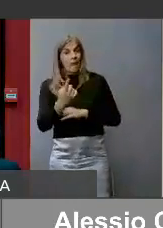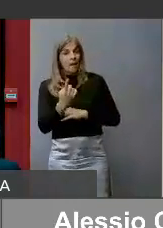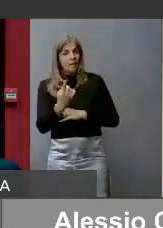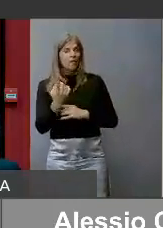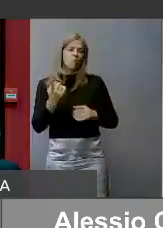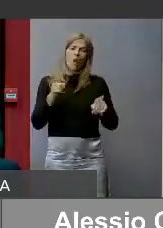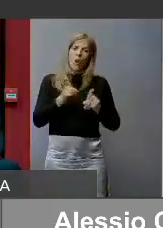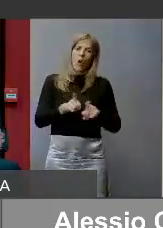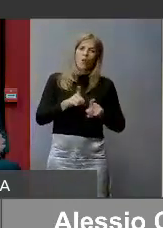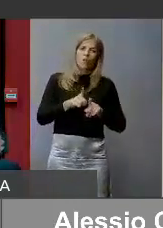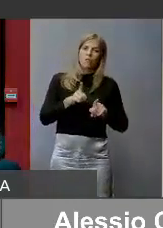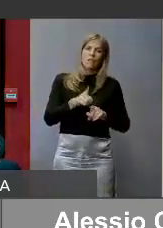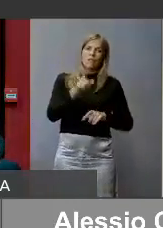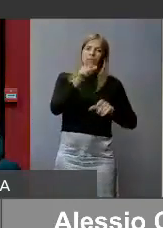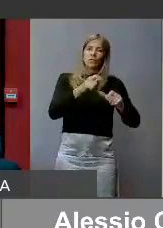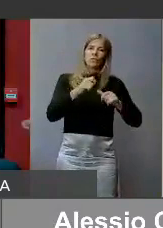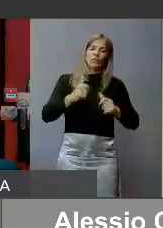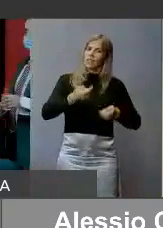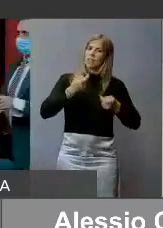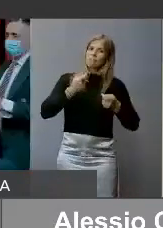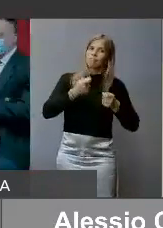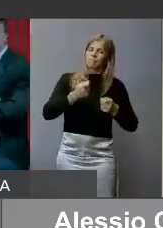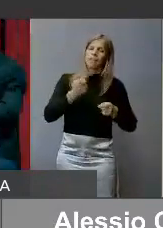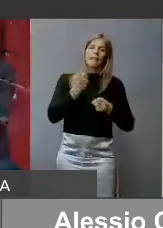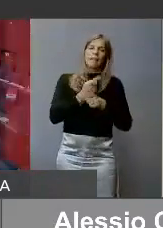i cittadini di fare la differenza